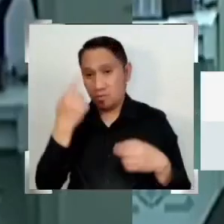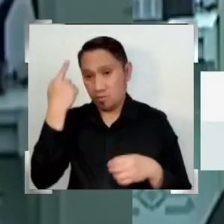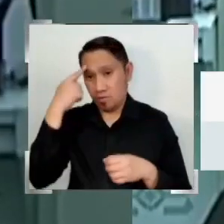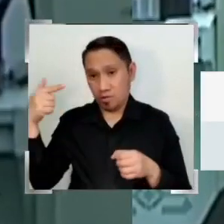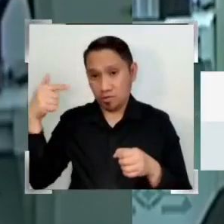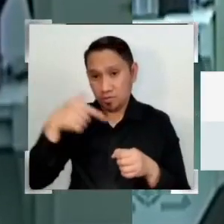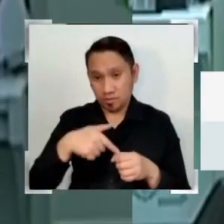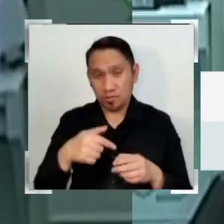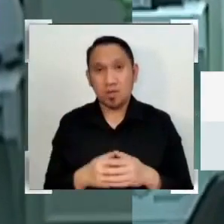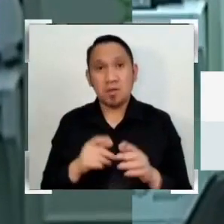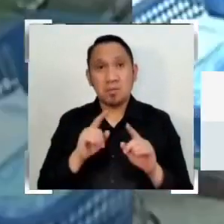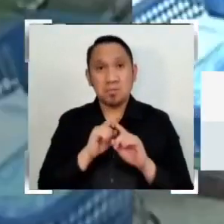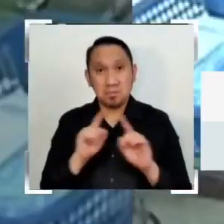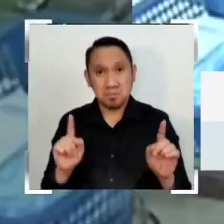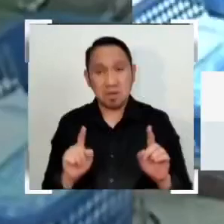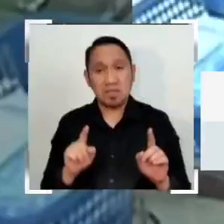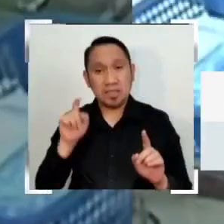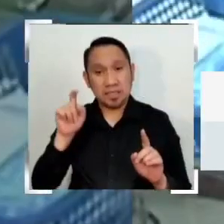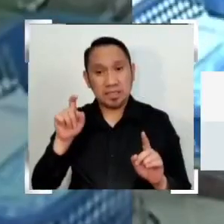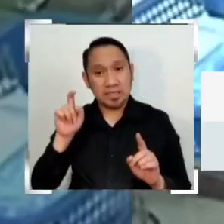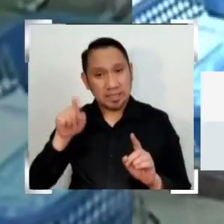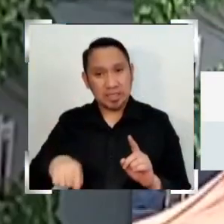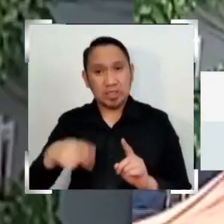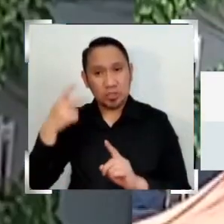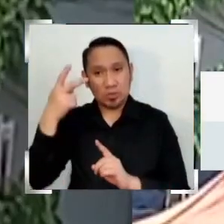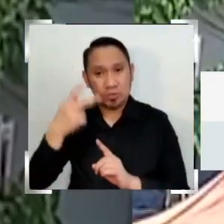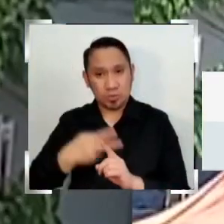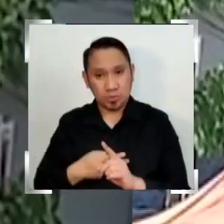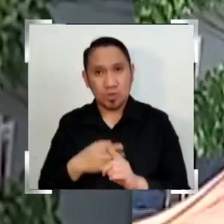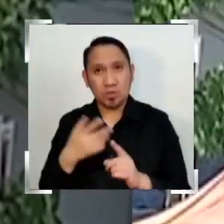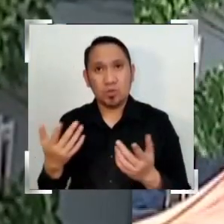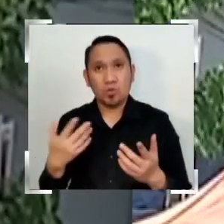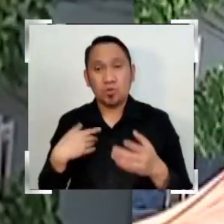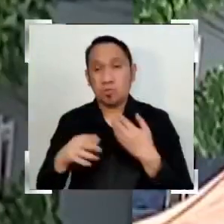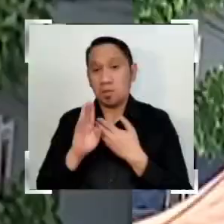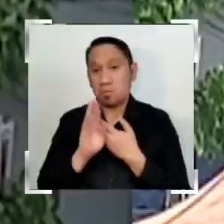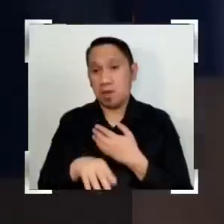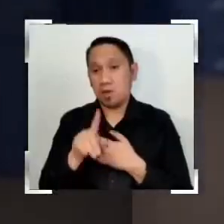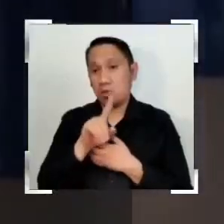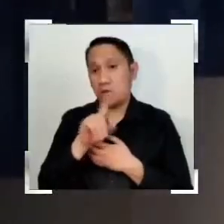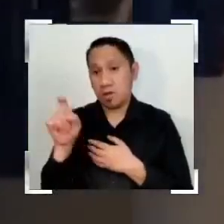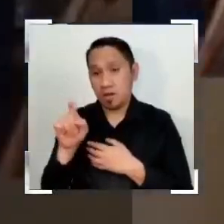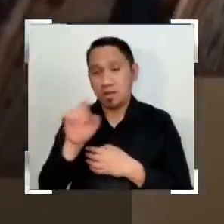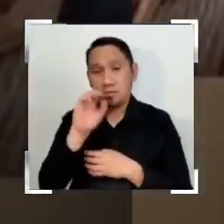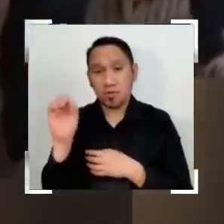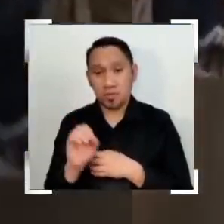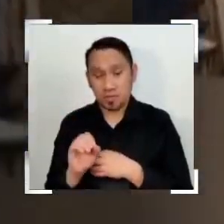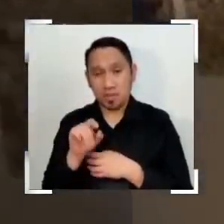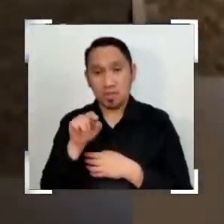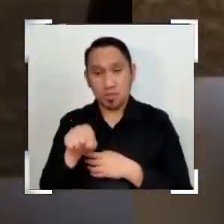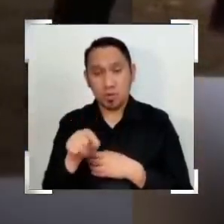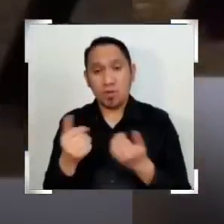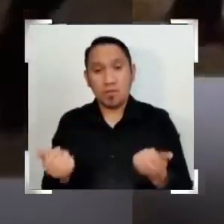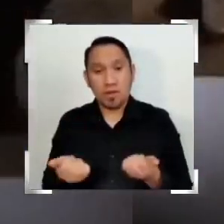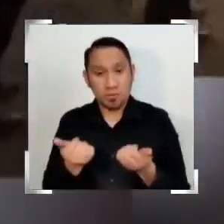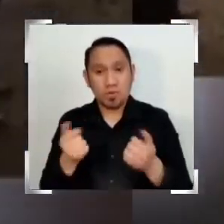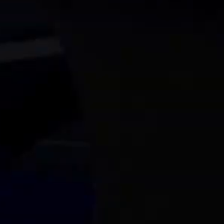aabutin pa nila noong 2 buwan para maibalik sa 100% ang supply ng kuryente sa probinsya.